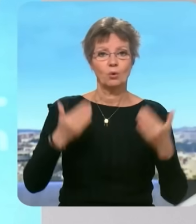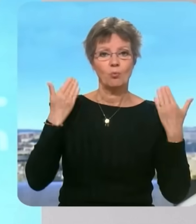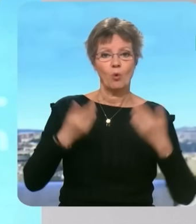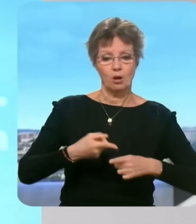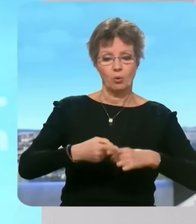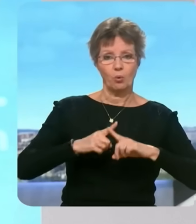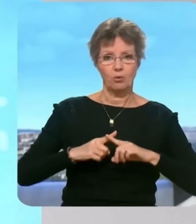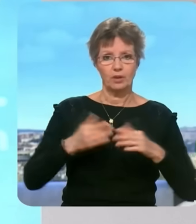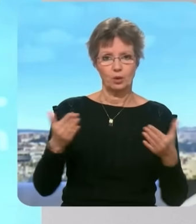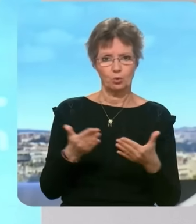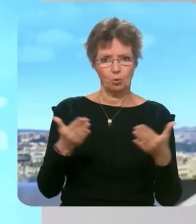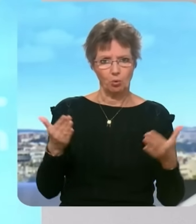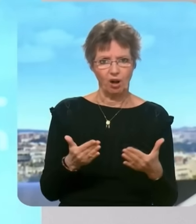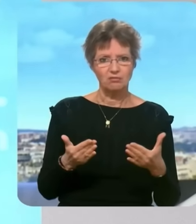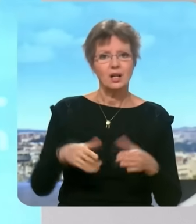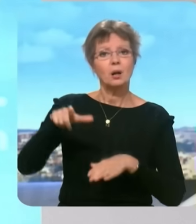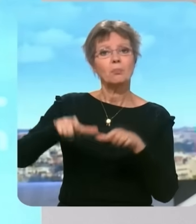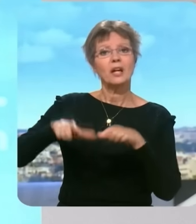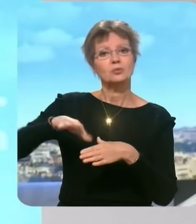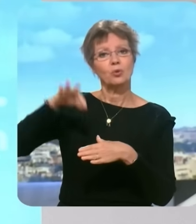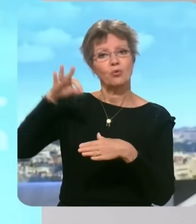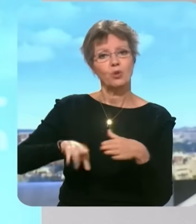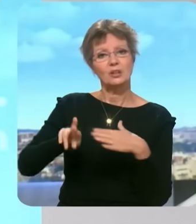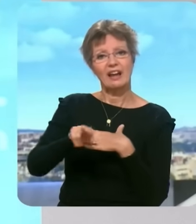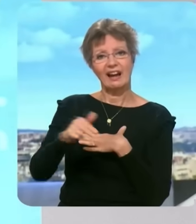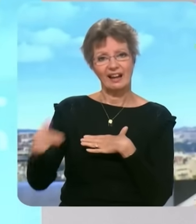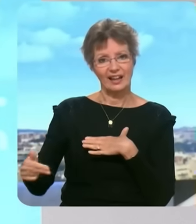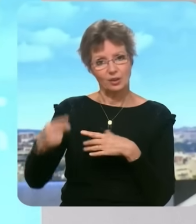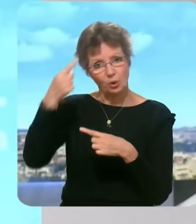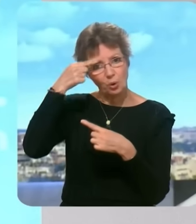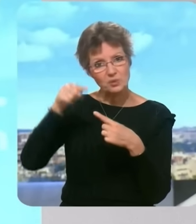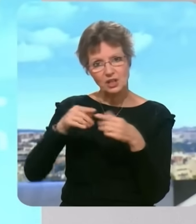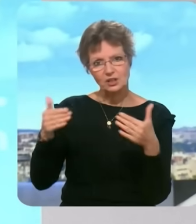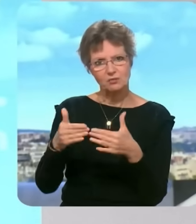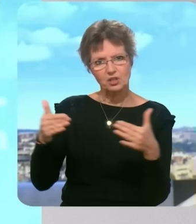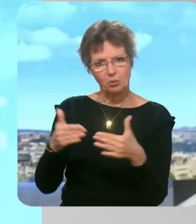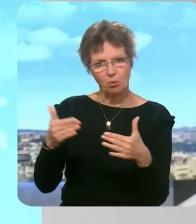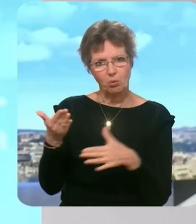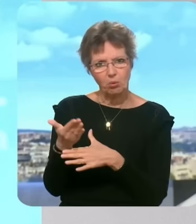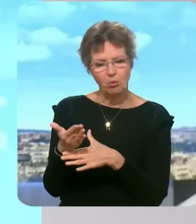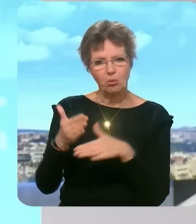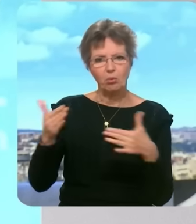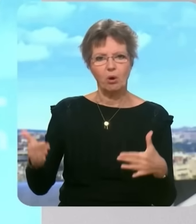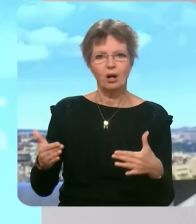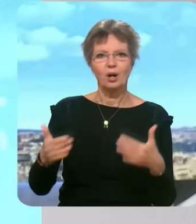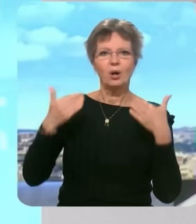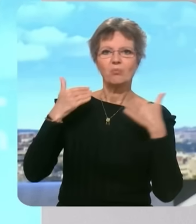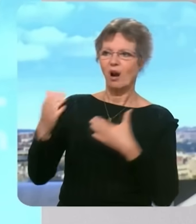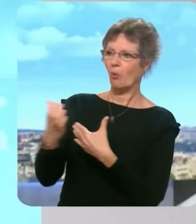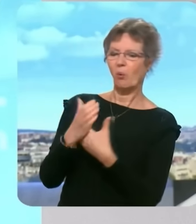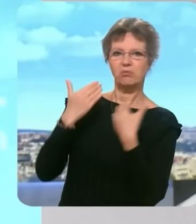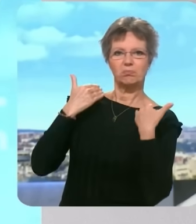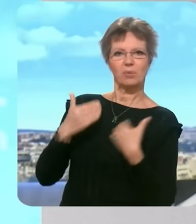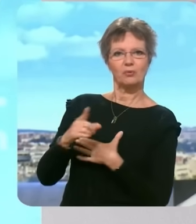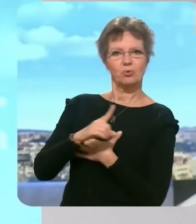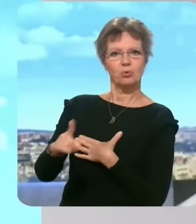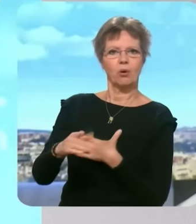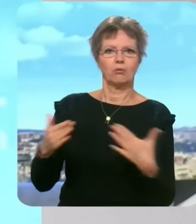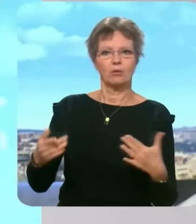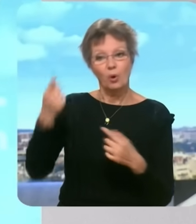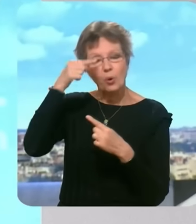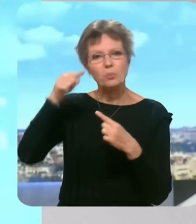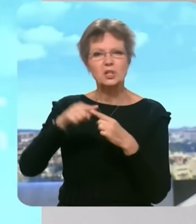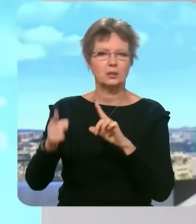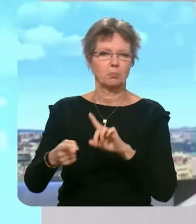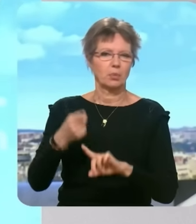a pour les électeurs du Rassemblement national, leur objectif dans ces élections n'est pas d'empêcher Marion Maréchal d'arriver au Parlement européen. Je crois que leur objectif